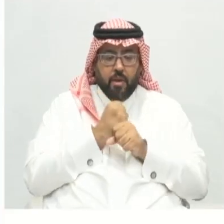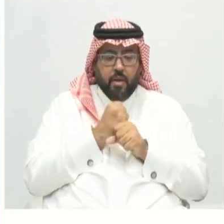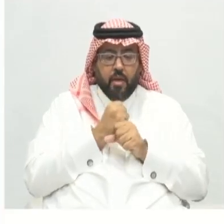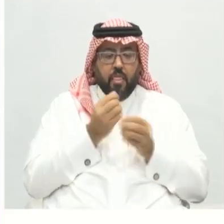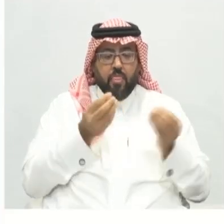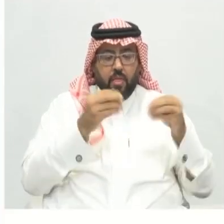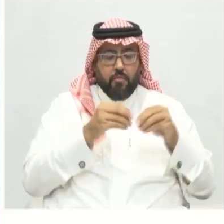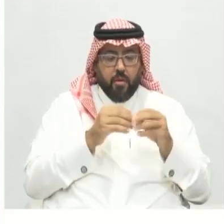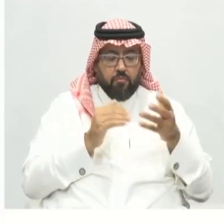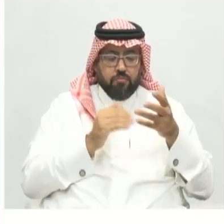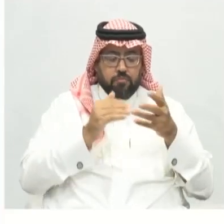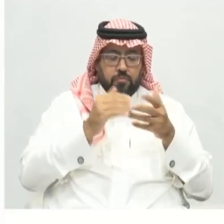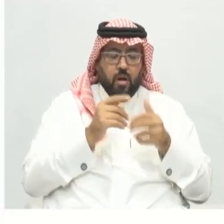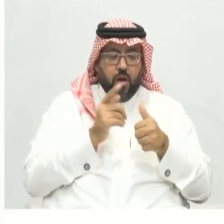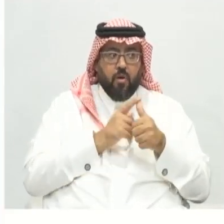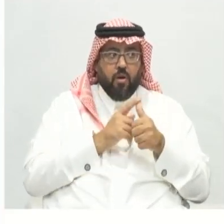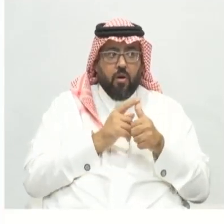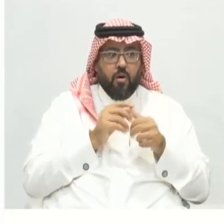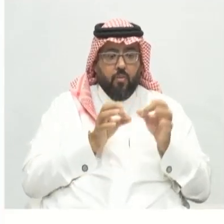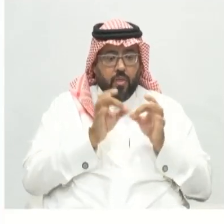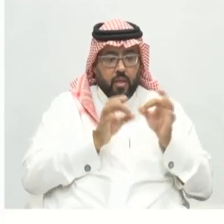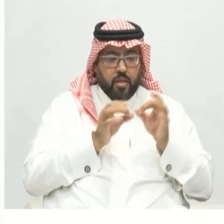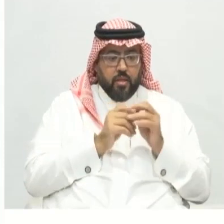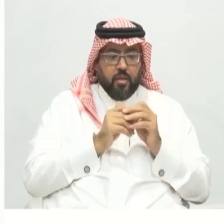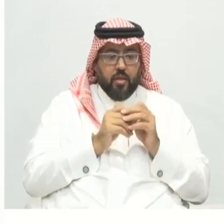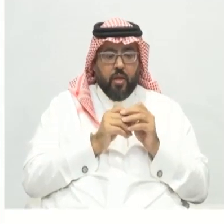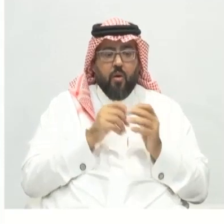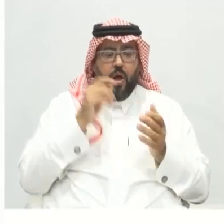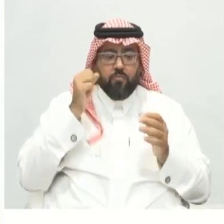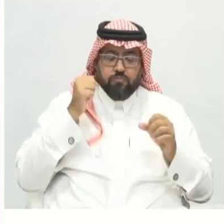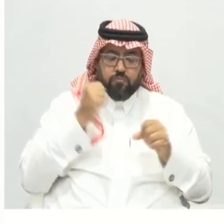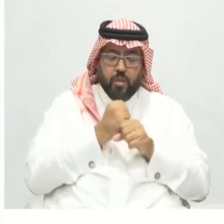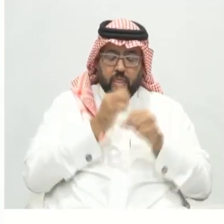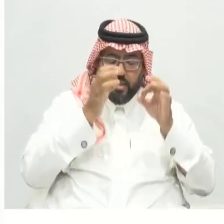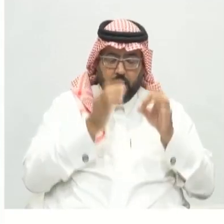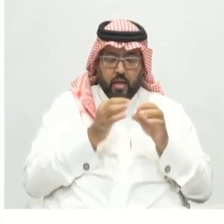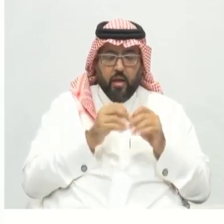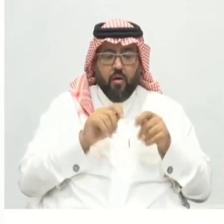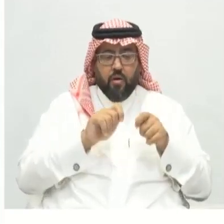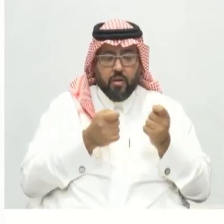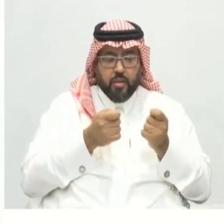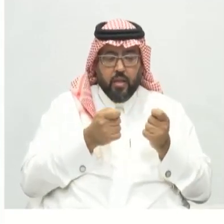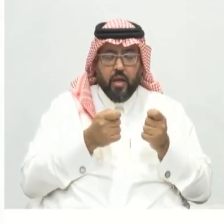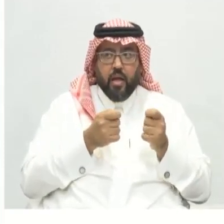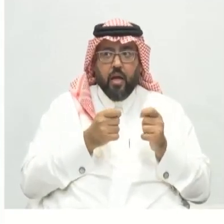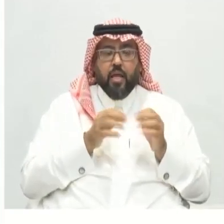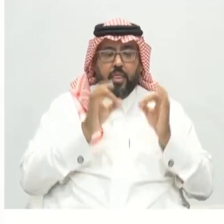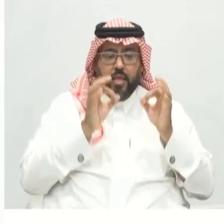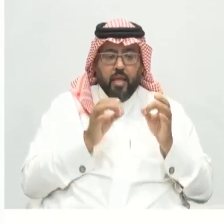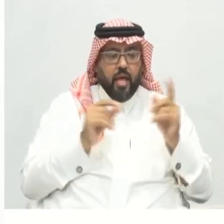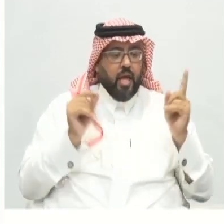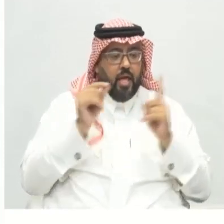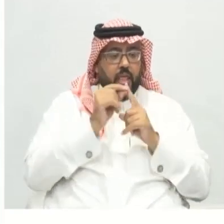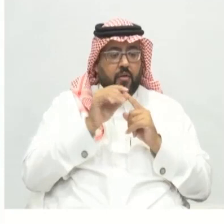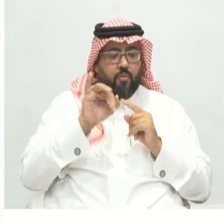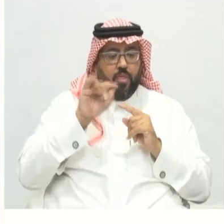تتضمن مراحل البدء والتخطيط والتنفيذ والتحكم والاغلاق لتحقيق اهداف